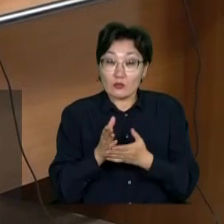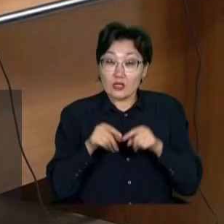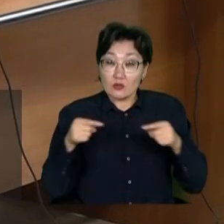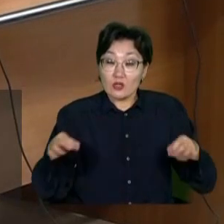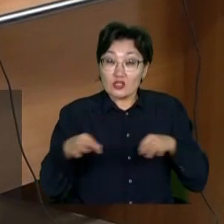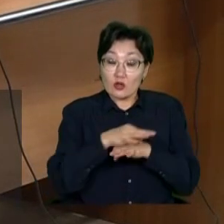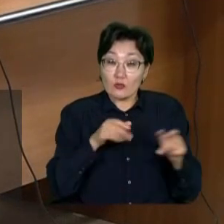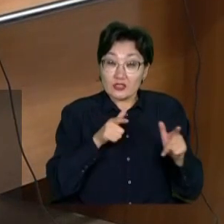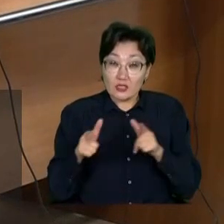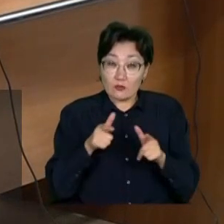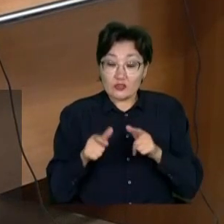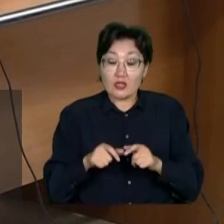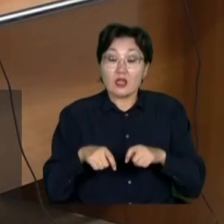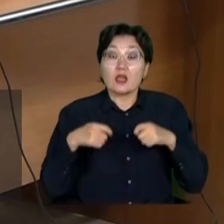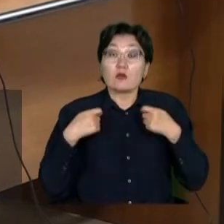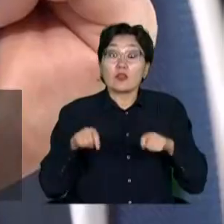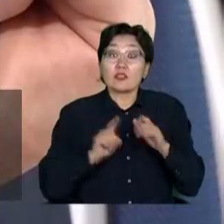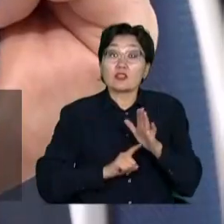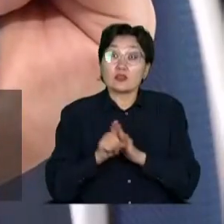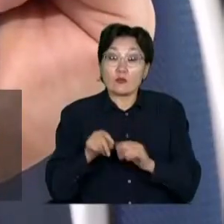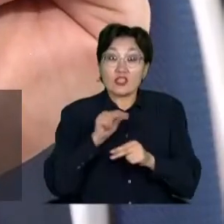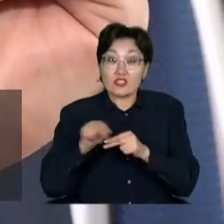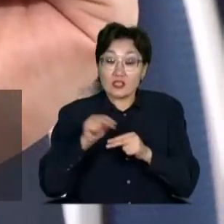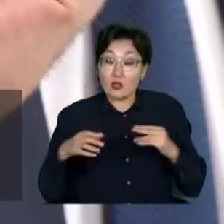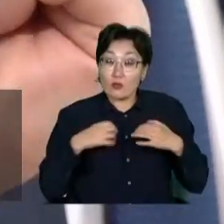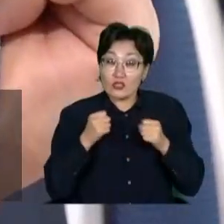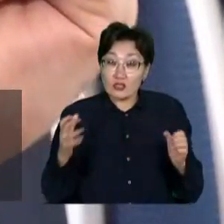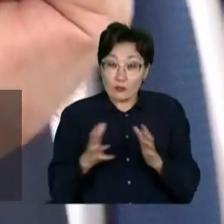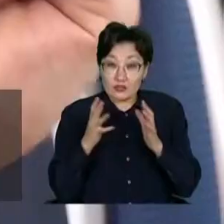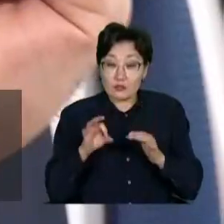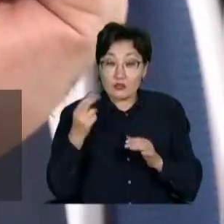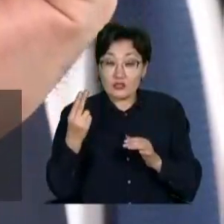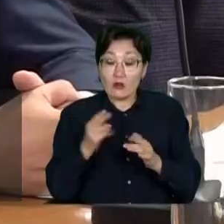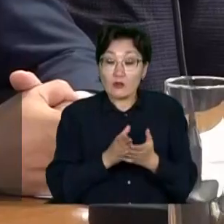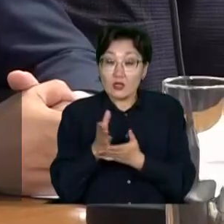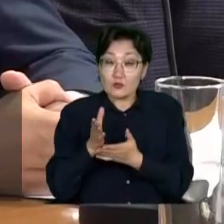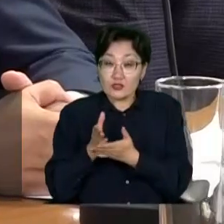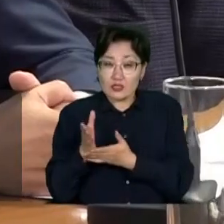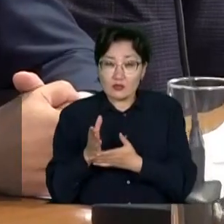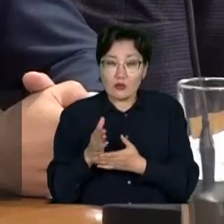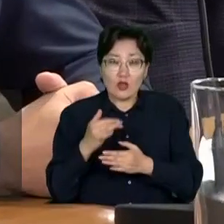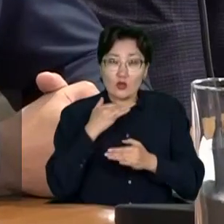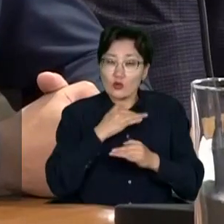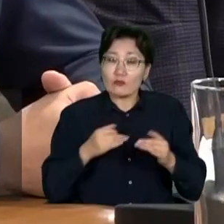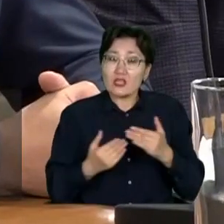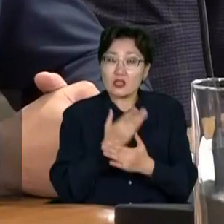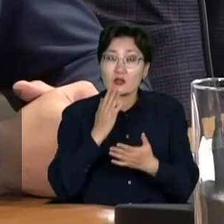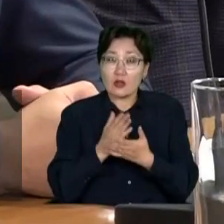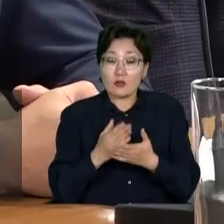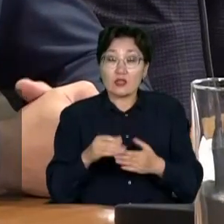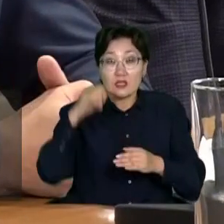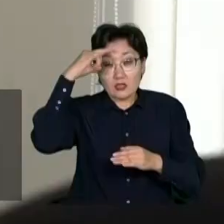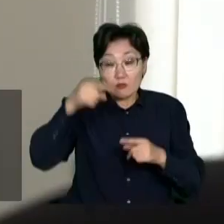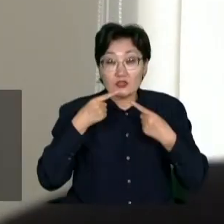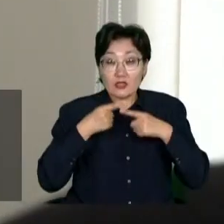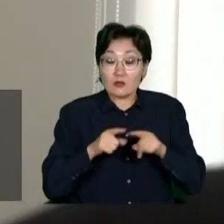жобалар дайындап, нарыққа шығарып жүр. Атап айтсақ, білім беру, денсаулық сақтау мен әлеуметтік бағыттарда жетістік көп. Бүгінде отандық технологтар